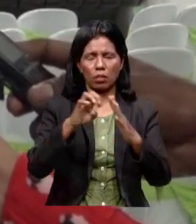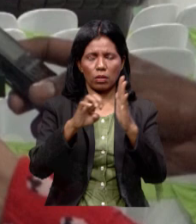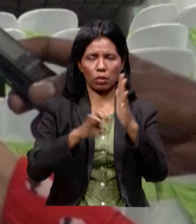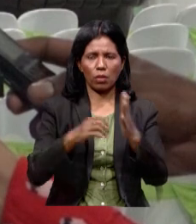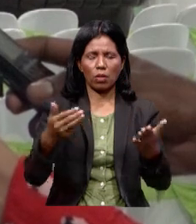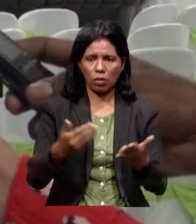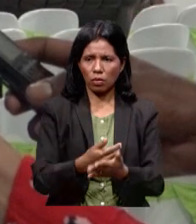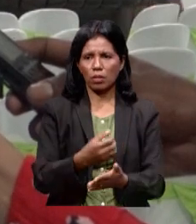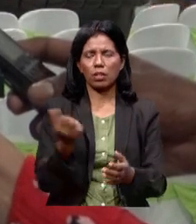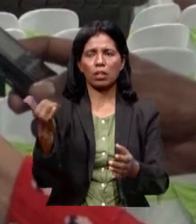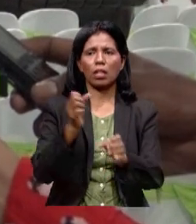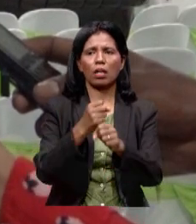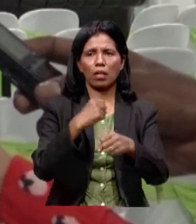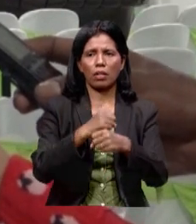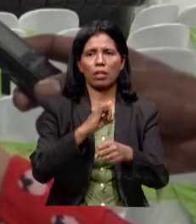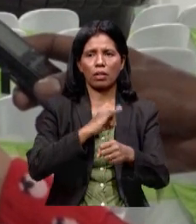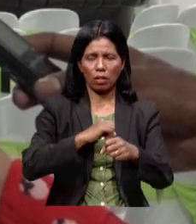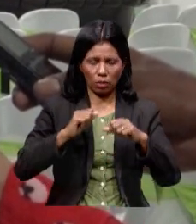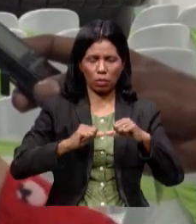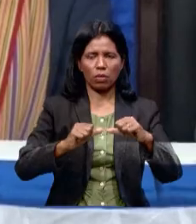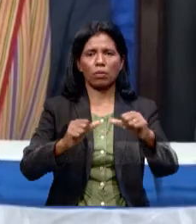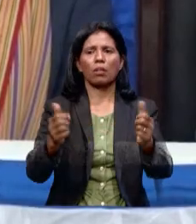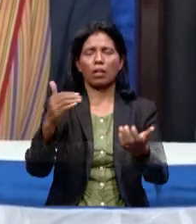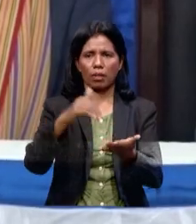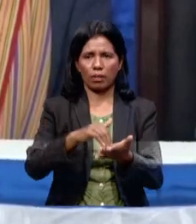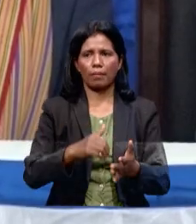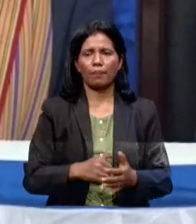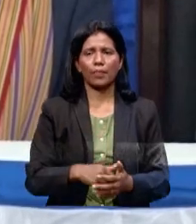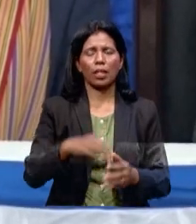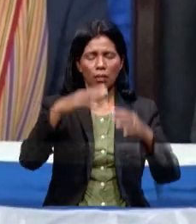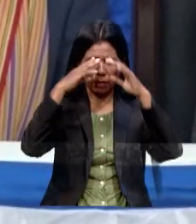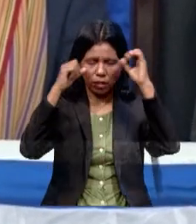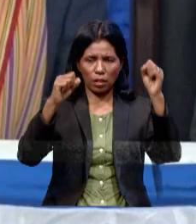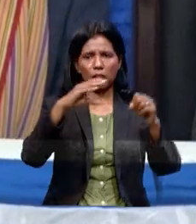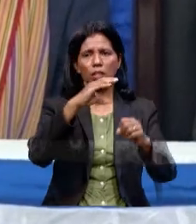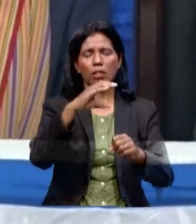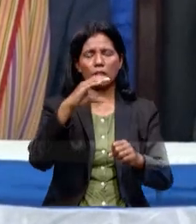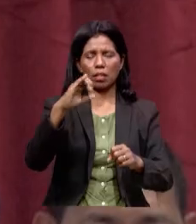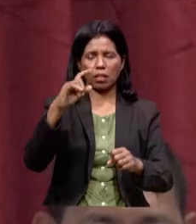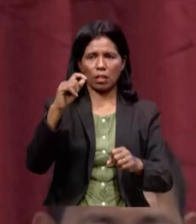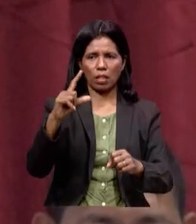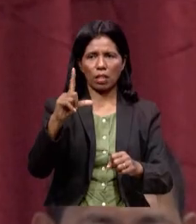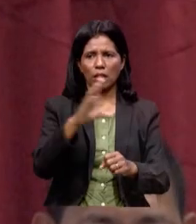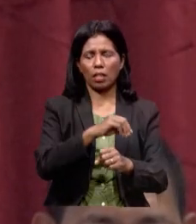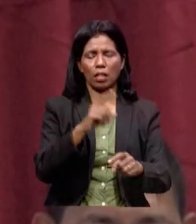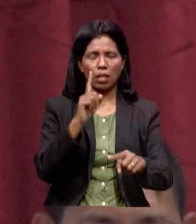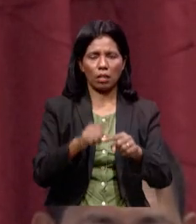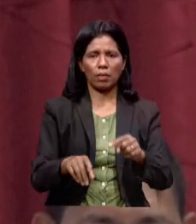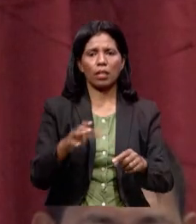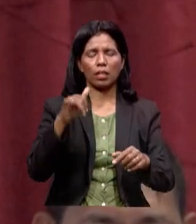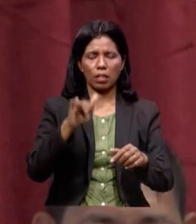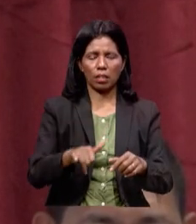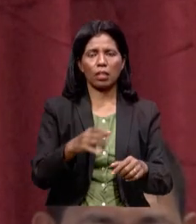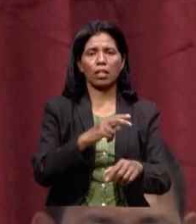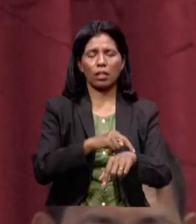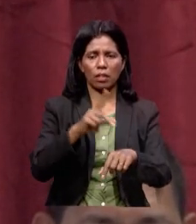masih halo tuan nih kelar harus tinggi kontinua vali presiden di CCTL Jorge Serrano declara se CCTL e label registe de ia